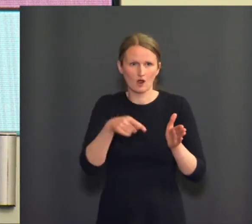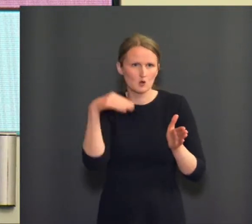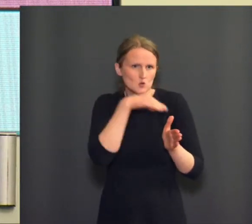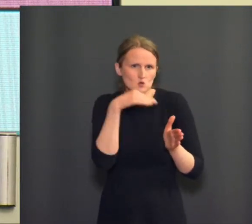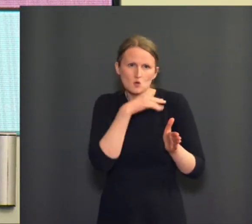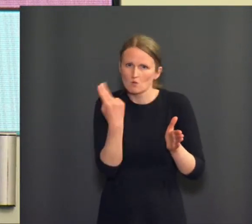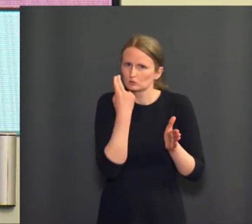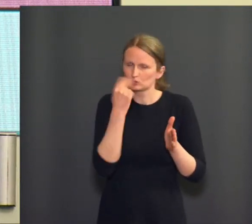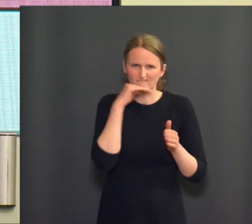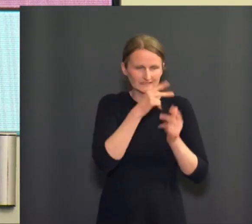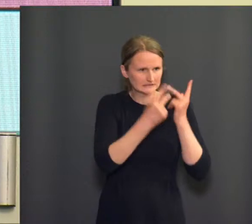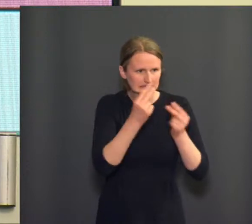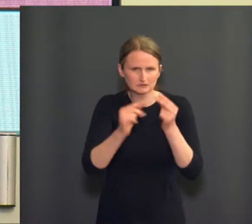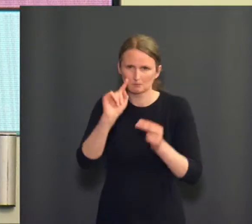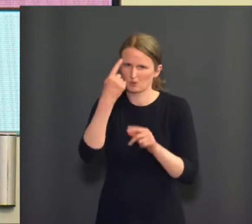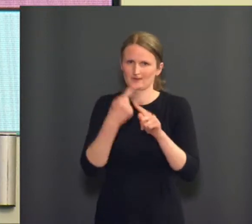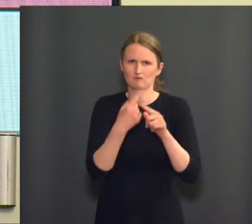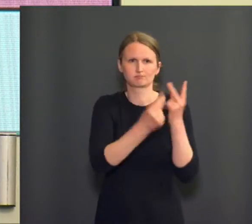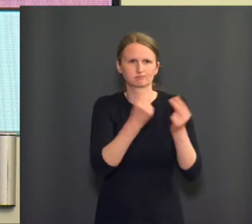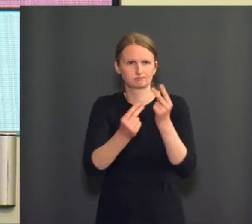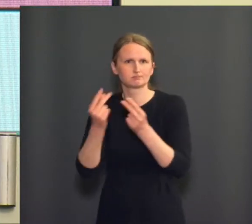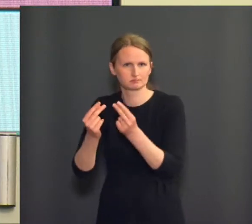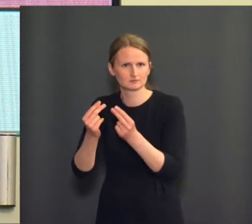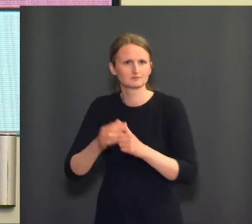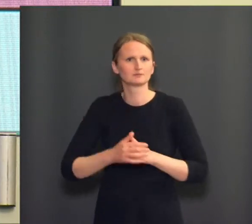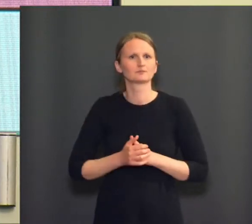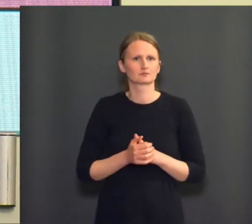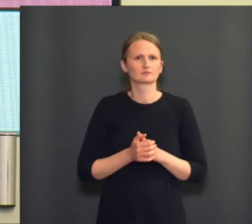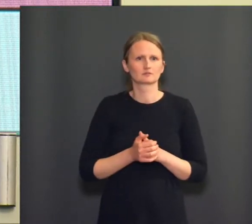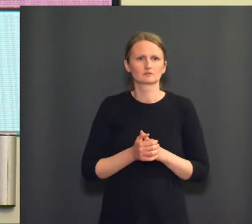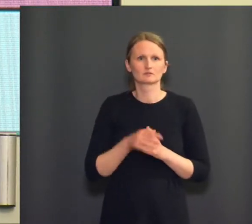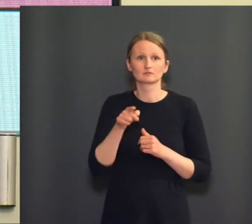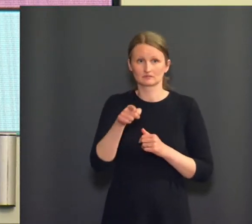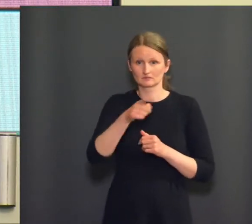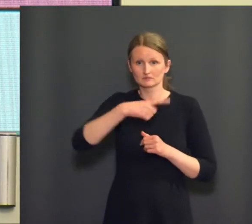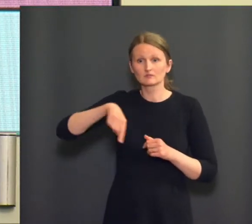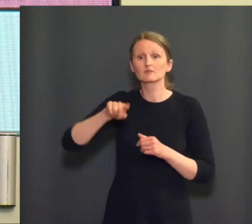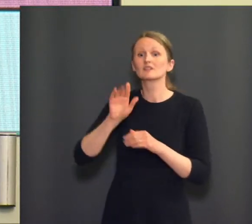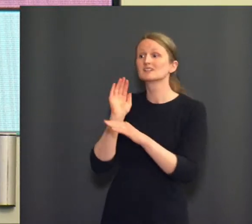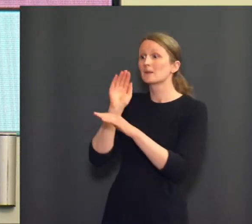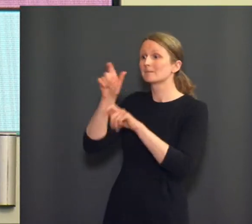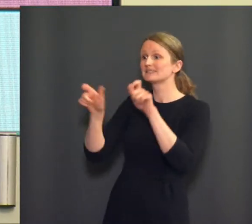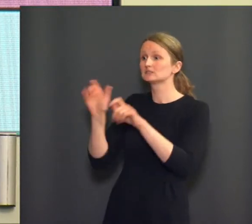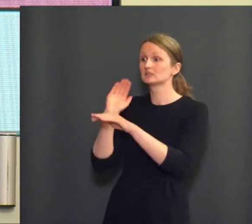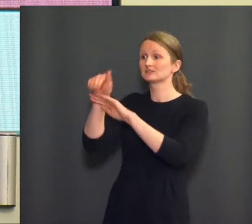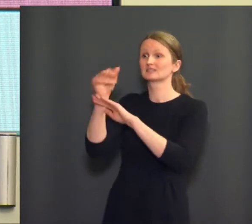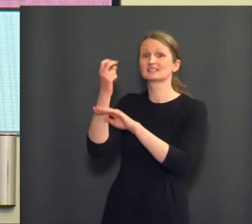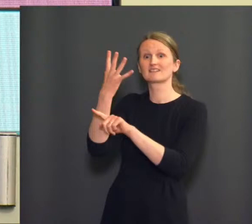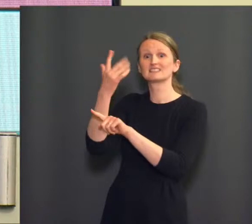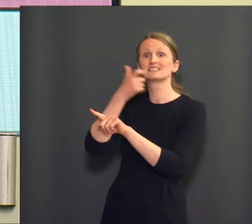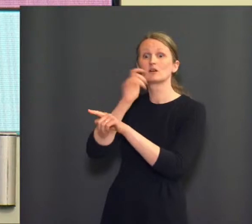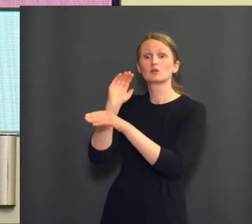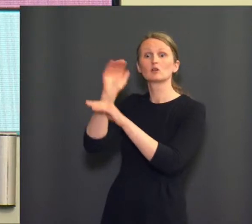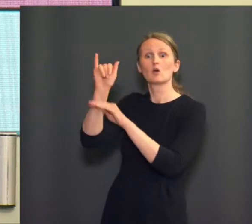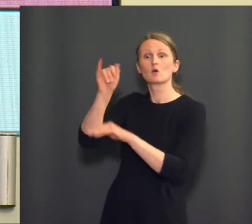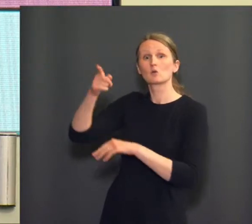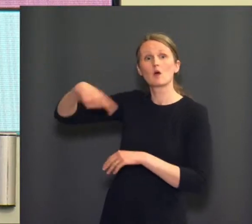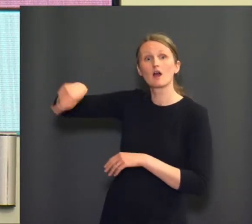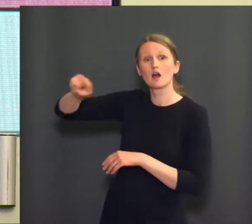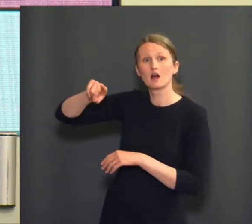plus de 85 ans, 80% des personnes ayant reçu une première dose. Et chez les plus de 65